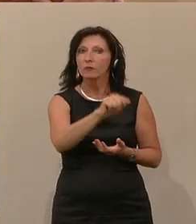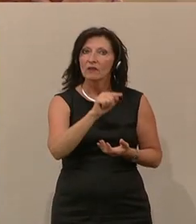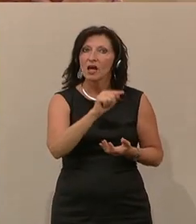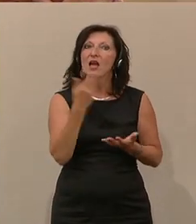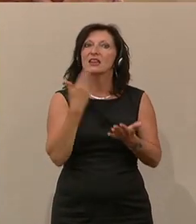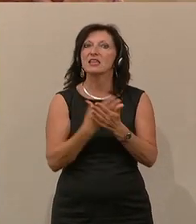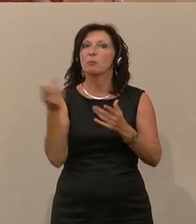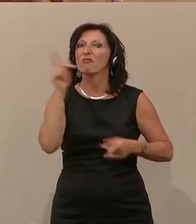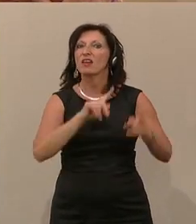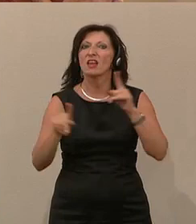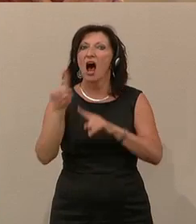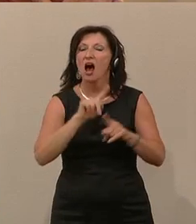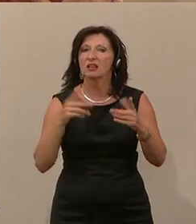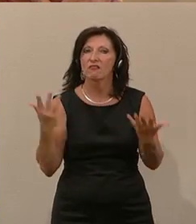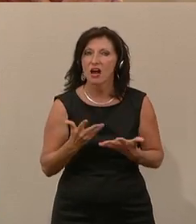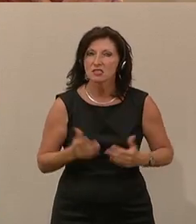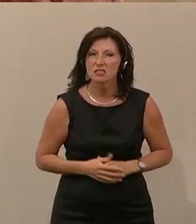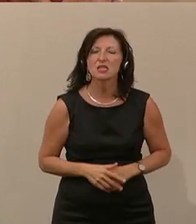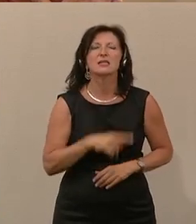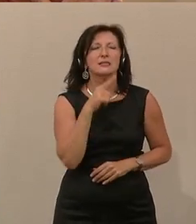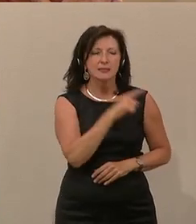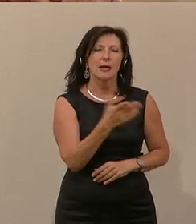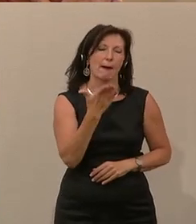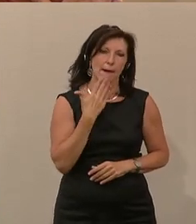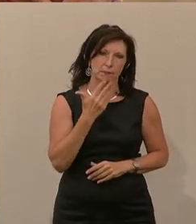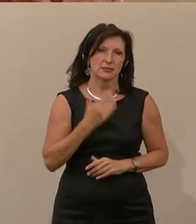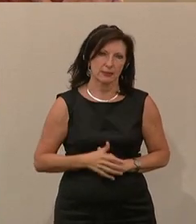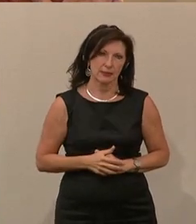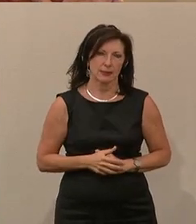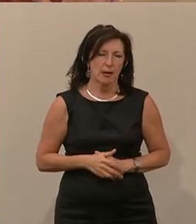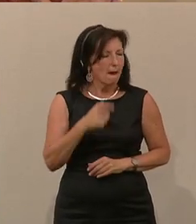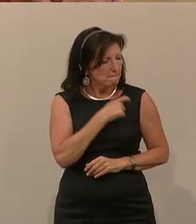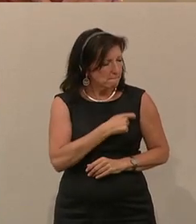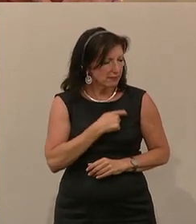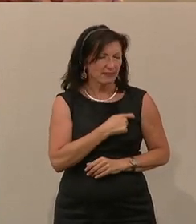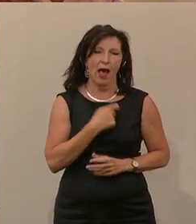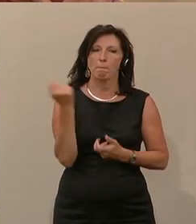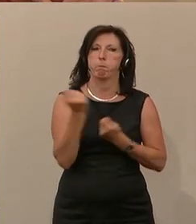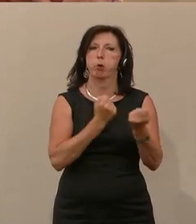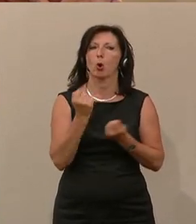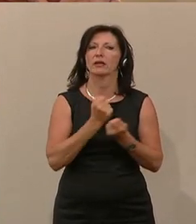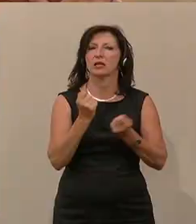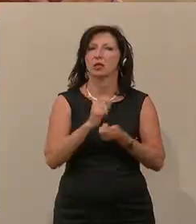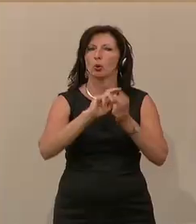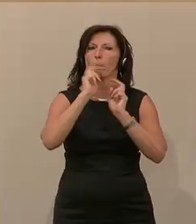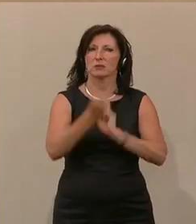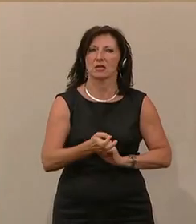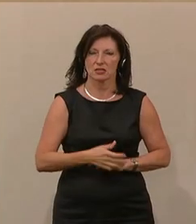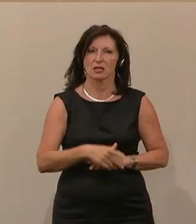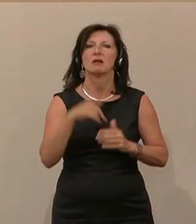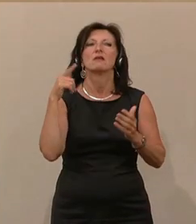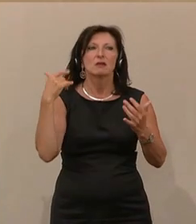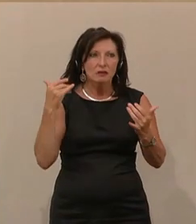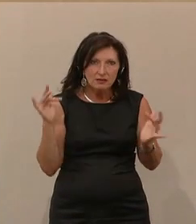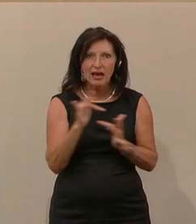verdacht zu dass es hier um eine systematische parteipolitische einflussnahme auf lisas datenschutz und